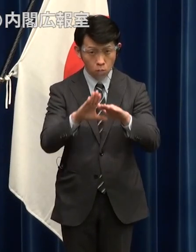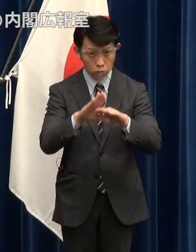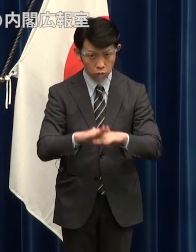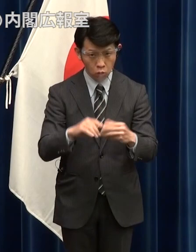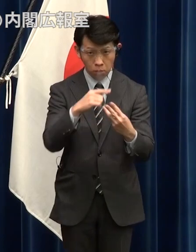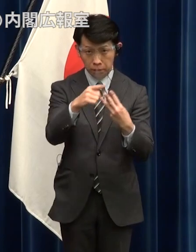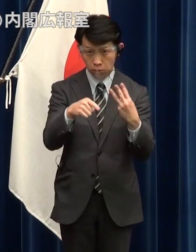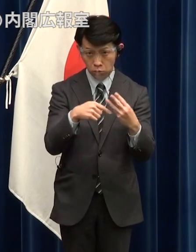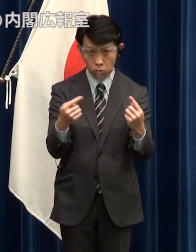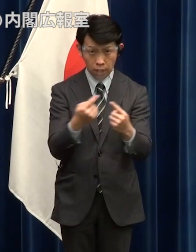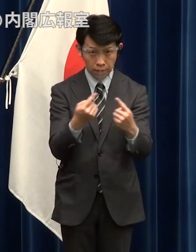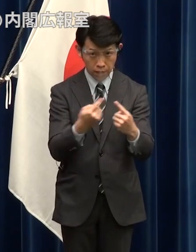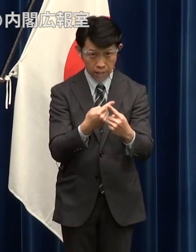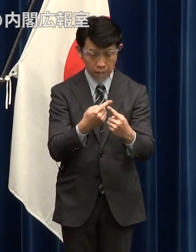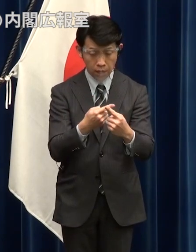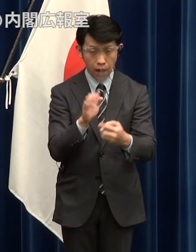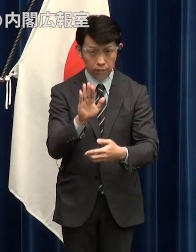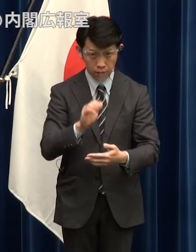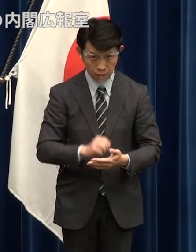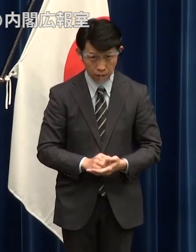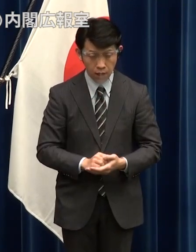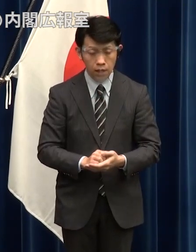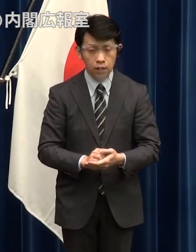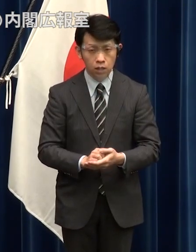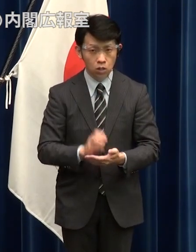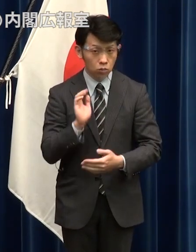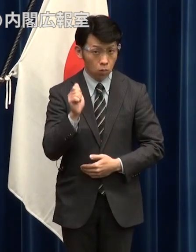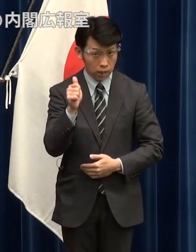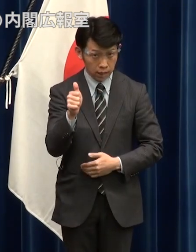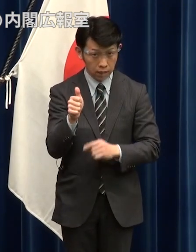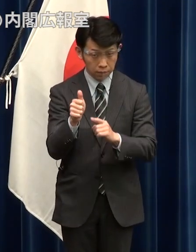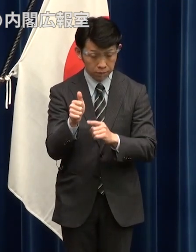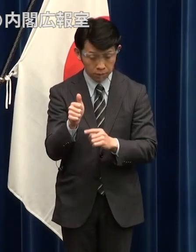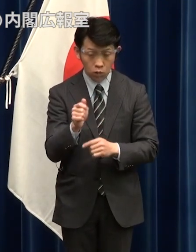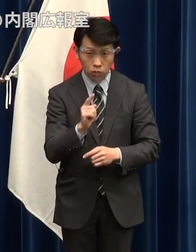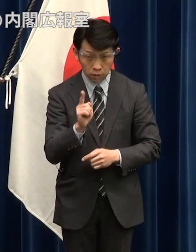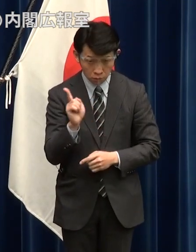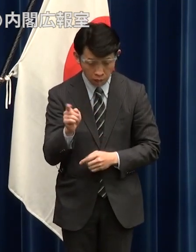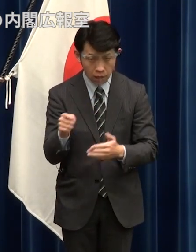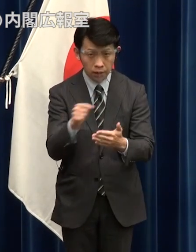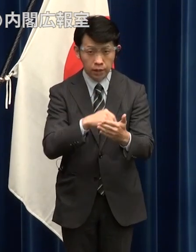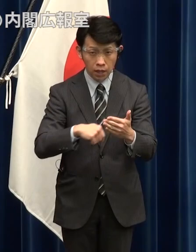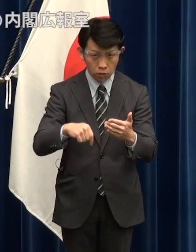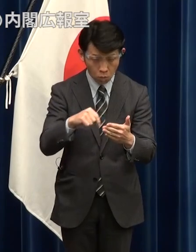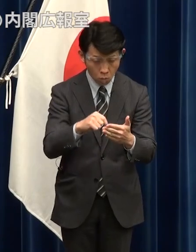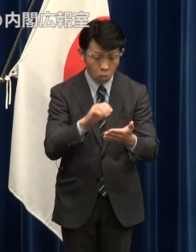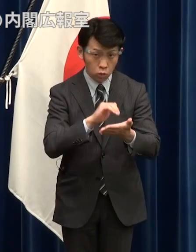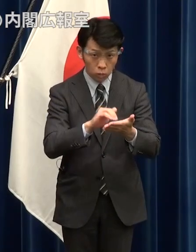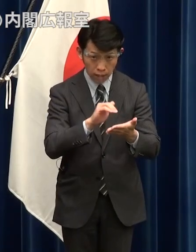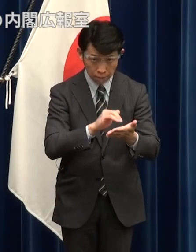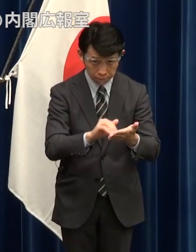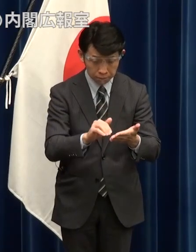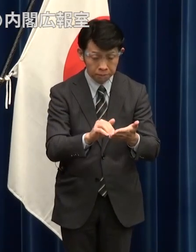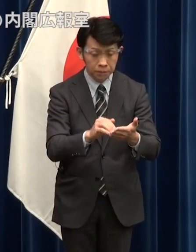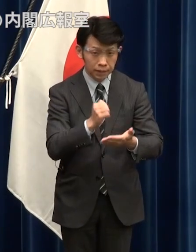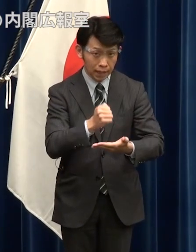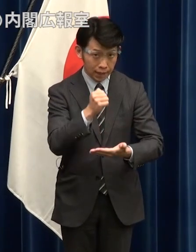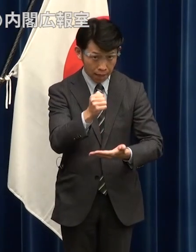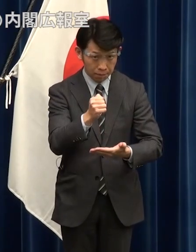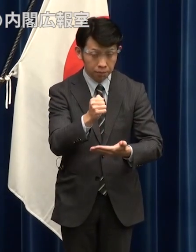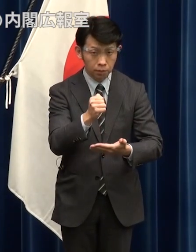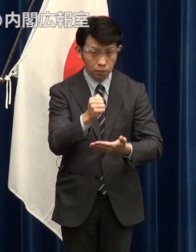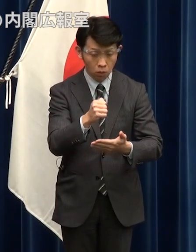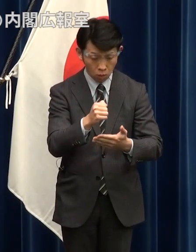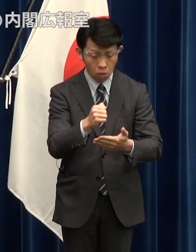ども、総理は内容、それから予算規模、財源を同時に示